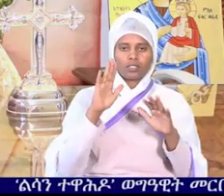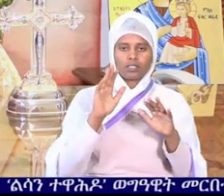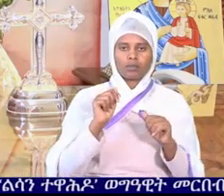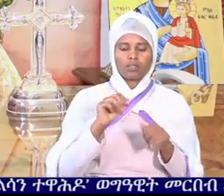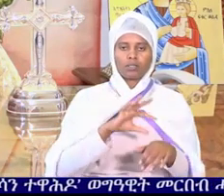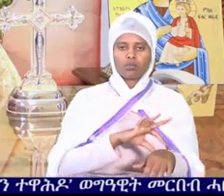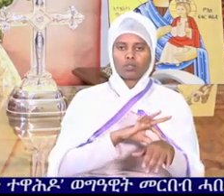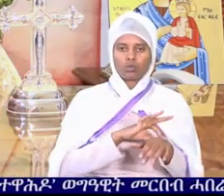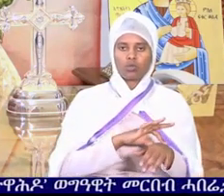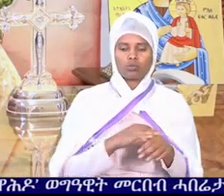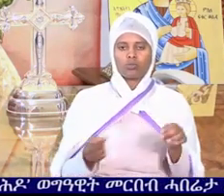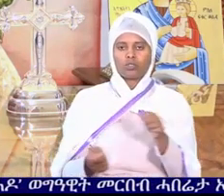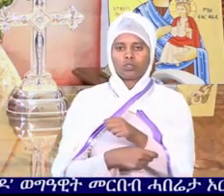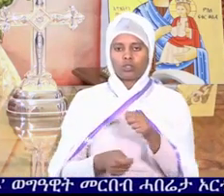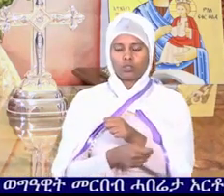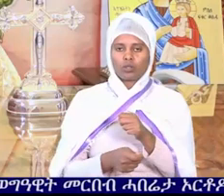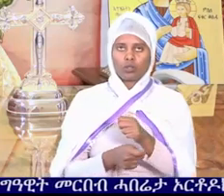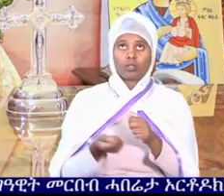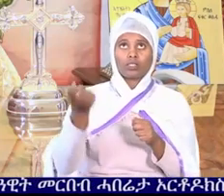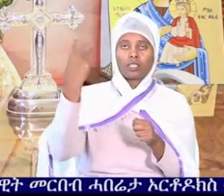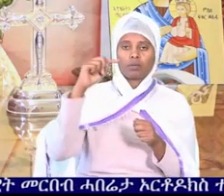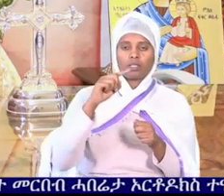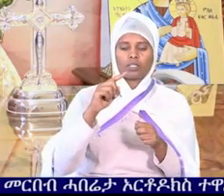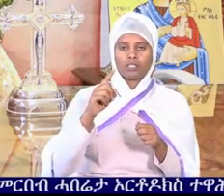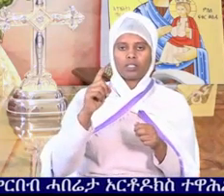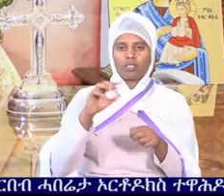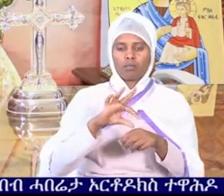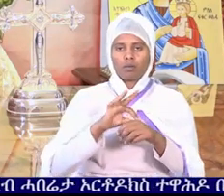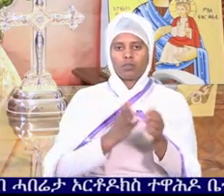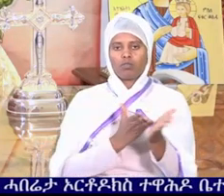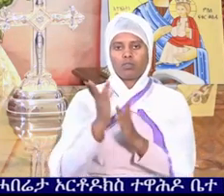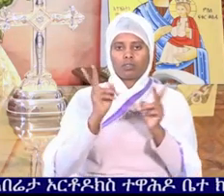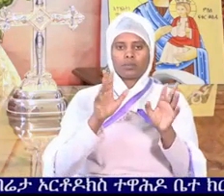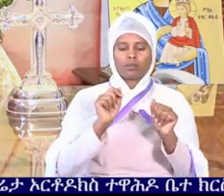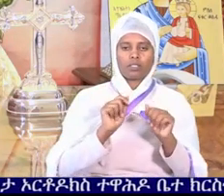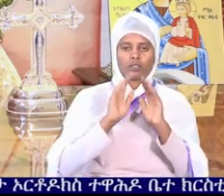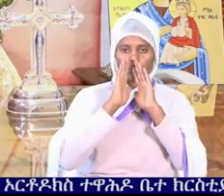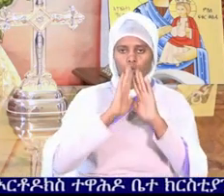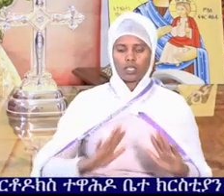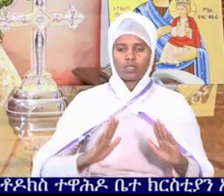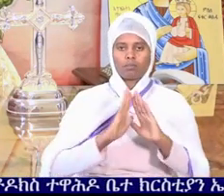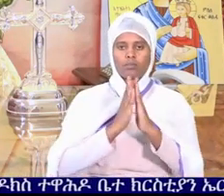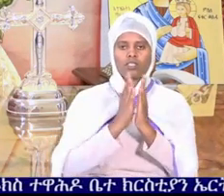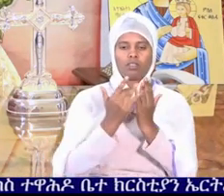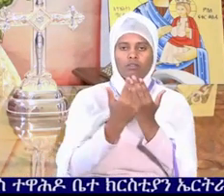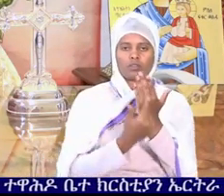ጊዜያት ብስጋኦም ዝቕፅዕሉ መቕዘፍቲ እግዚኣብሔር ይወርዶም ከም ዝነበረ ቅዱሳት